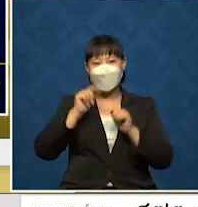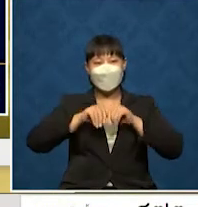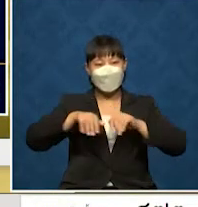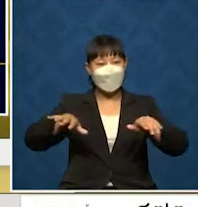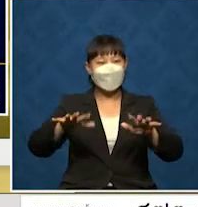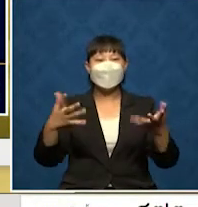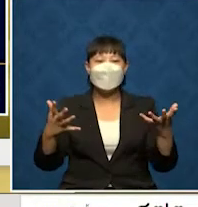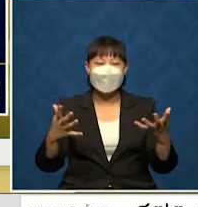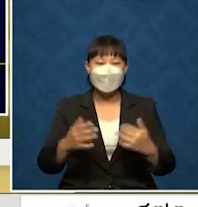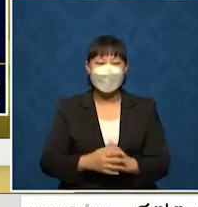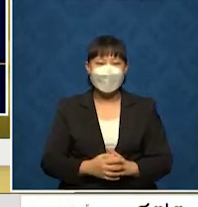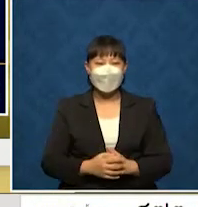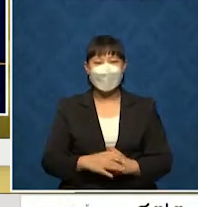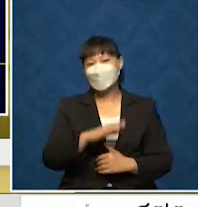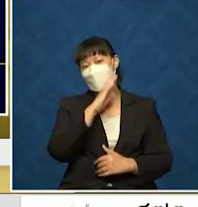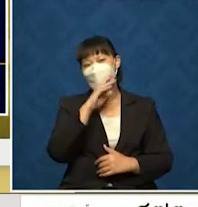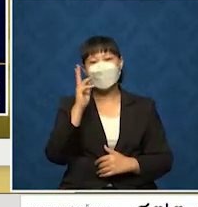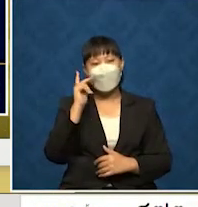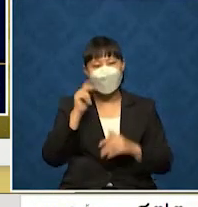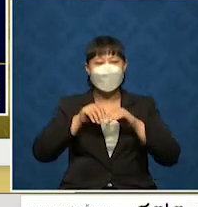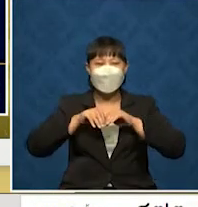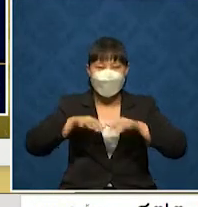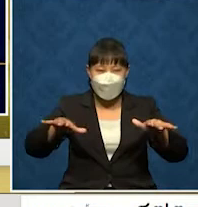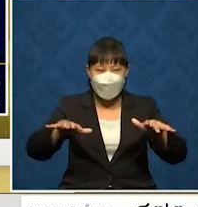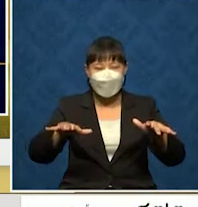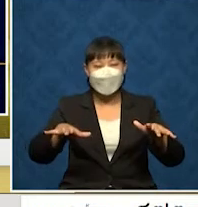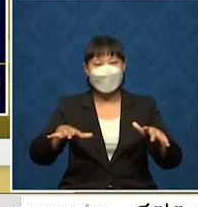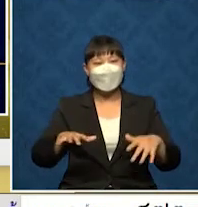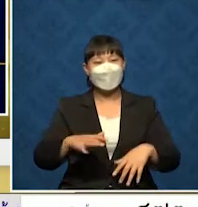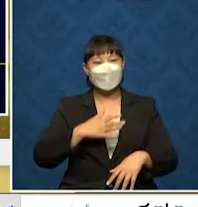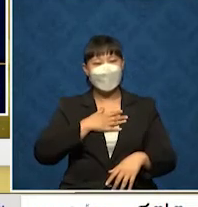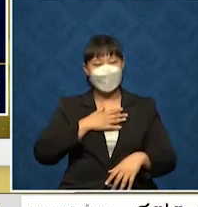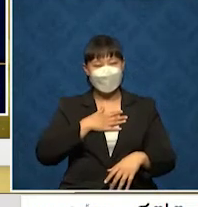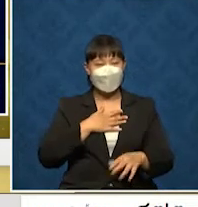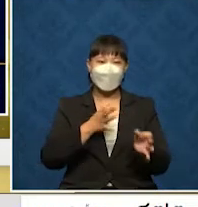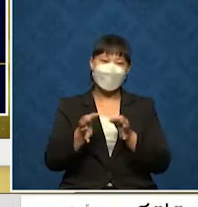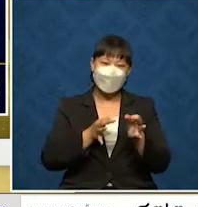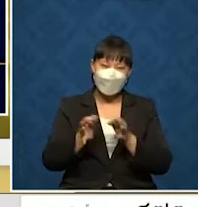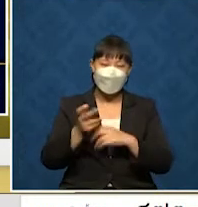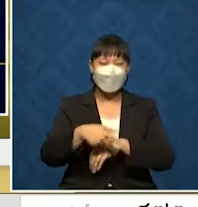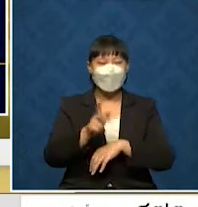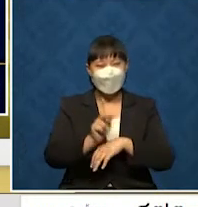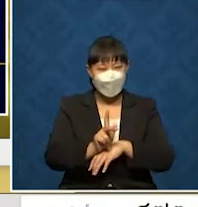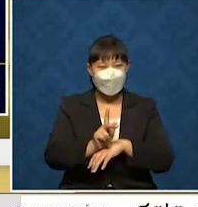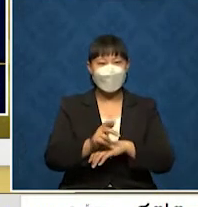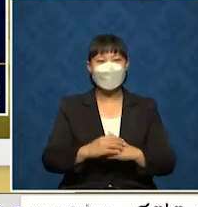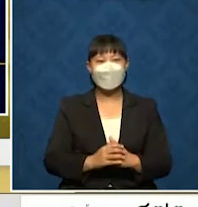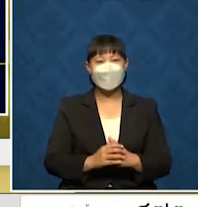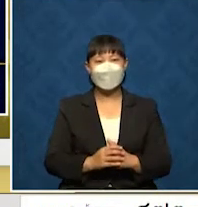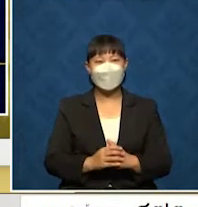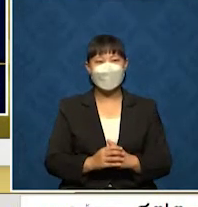เพราะการแถลงข่าวก็จะเป็นส่วนหนึ่งที่ผมเรียนท่านประธานแล้วครับว่าทำ